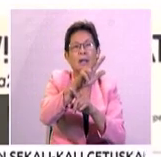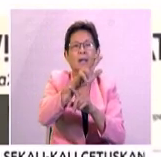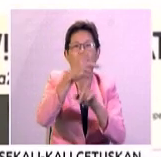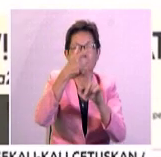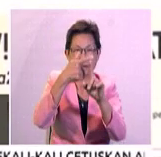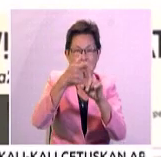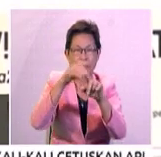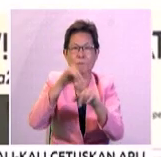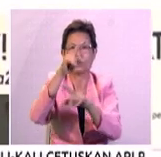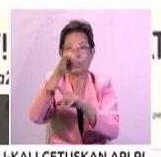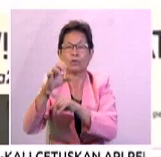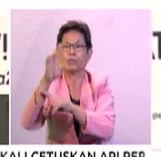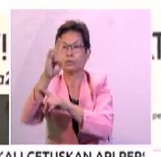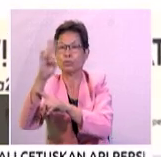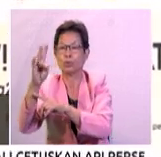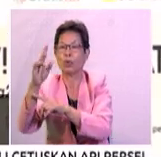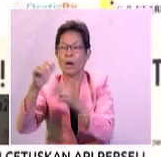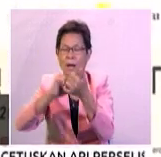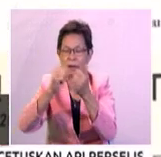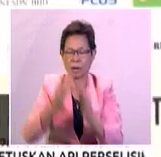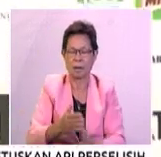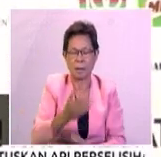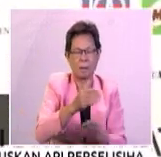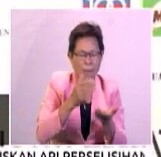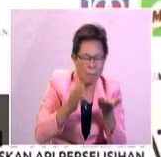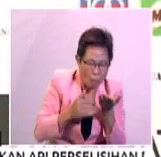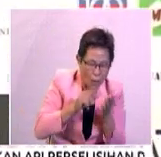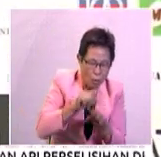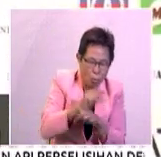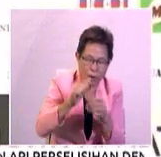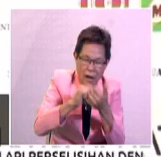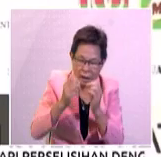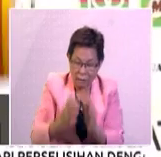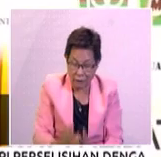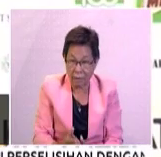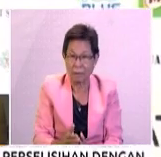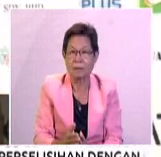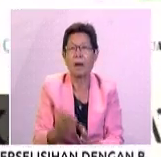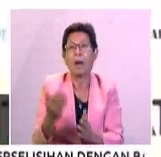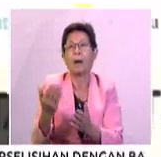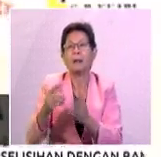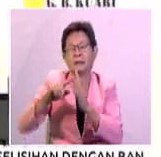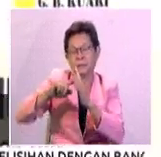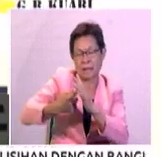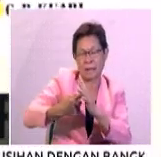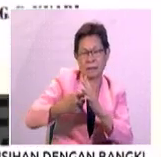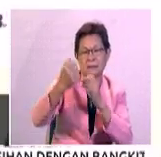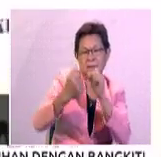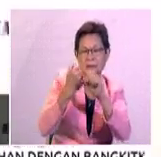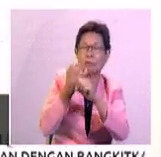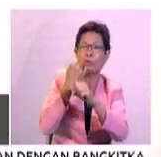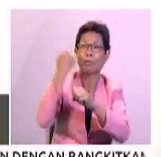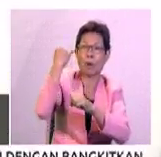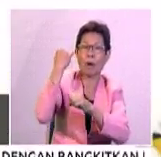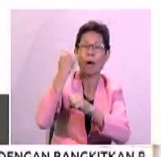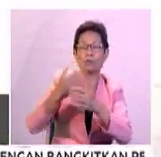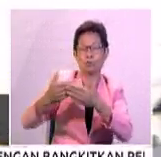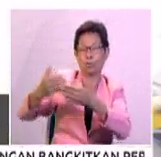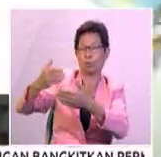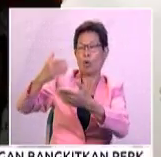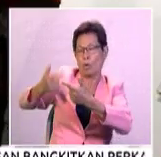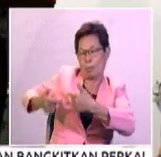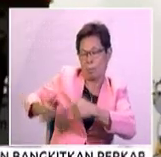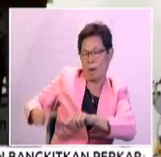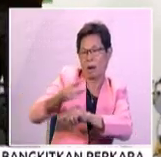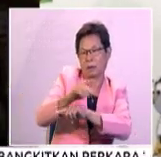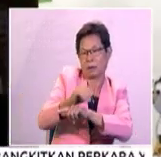atlet. Pada temasya di Perak itu, bahan larangan digunakan 3 atlet terbabit baru berkuat kuasa tahun lepas di mana sebelum ini ia